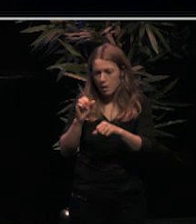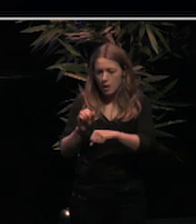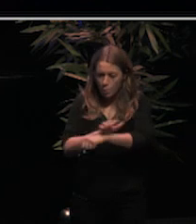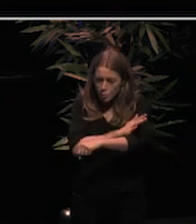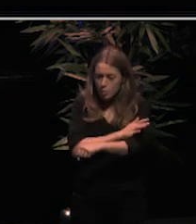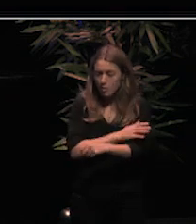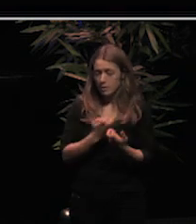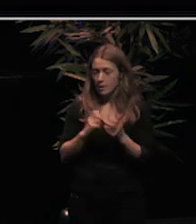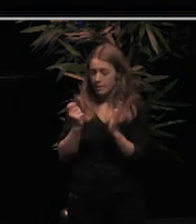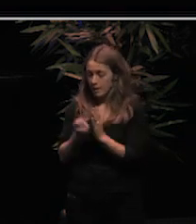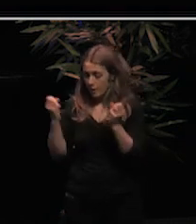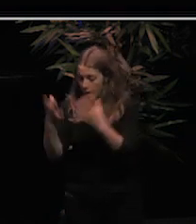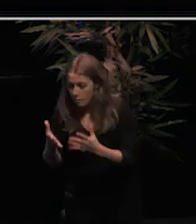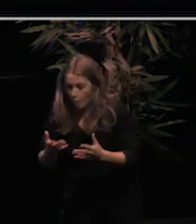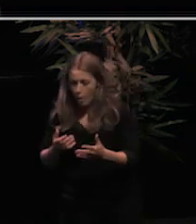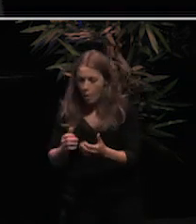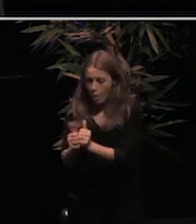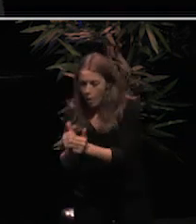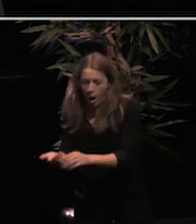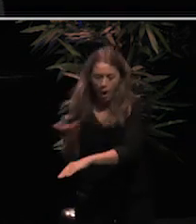avant un événement important.